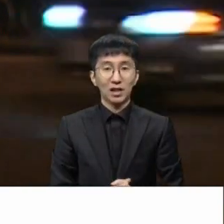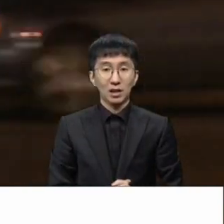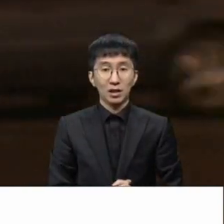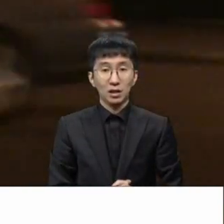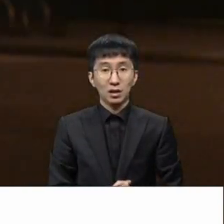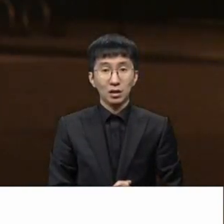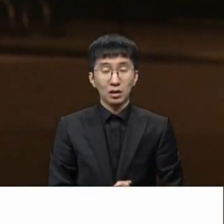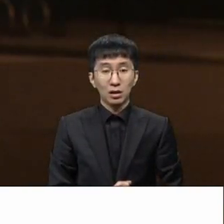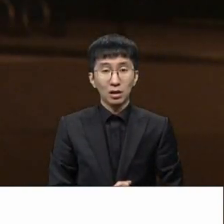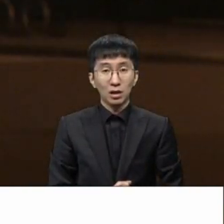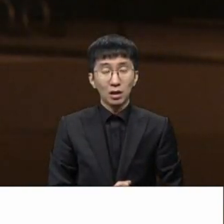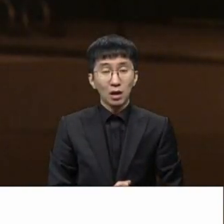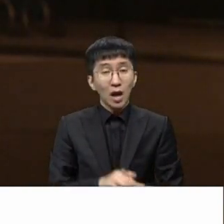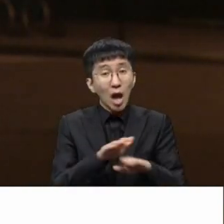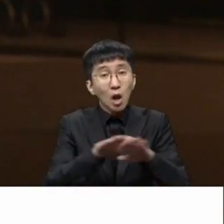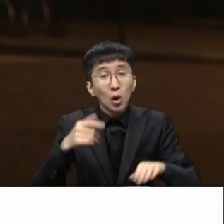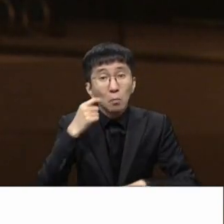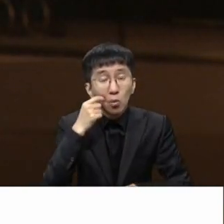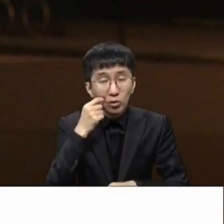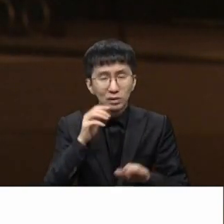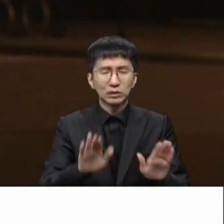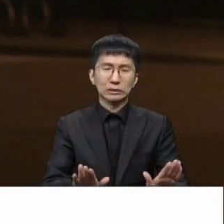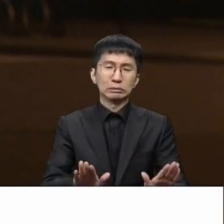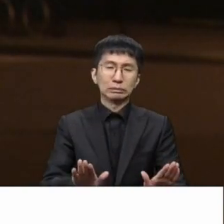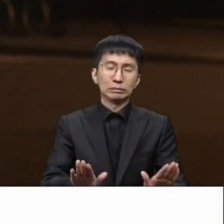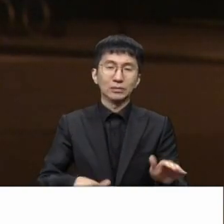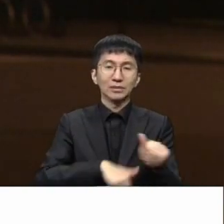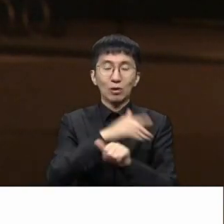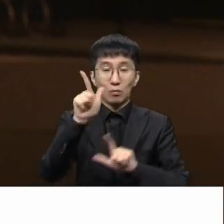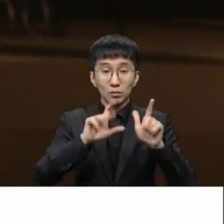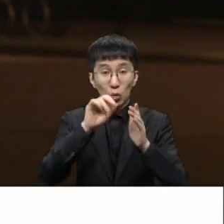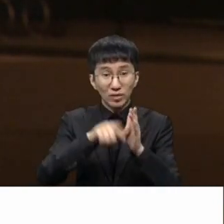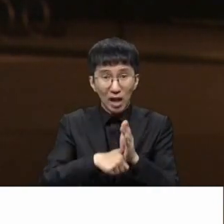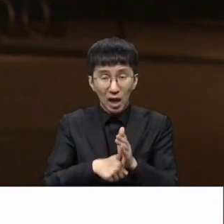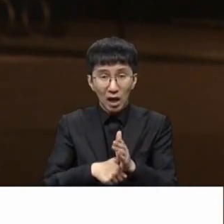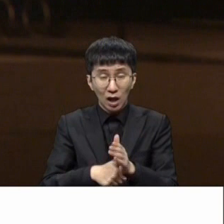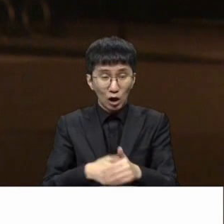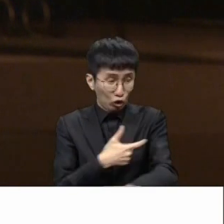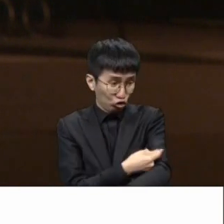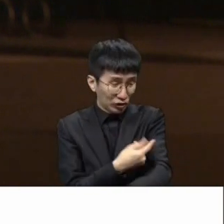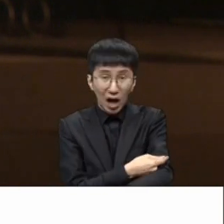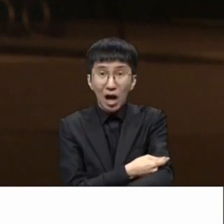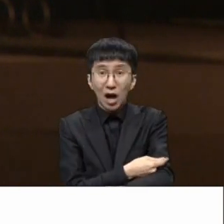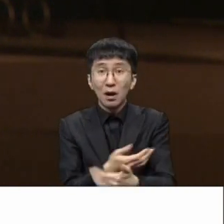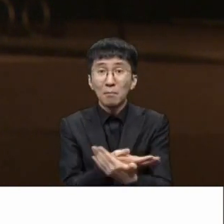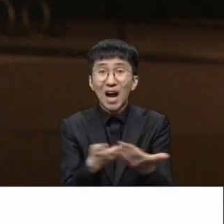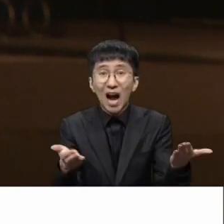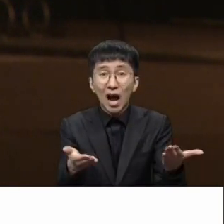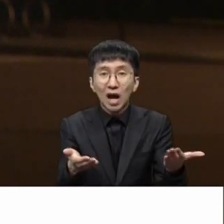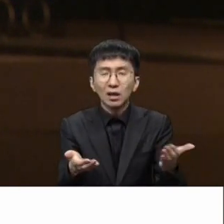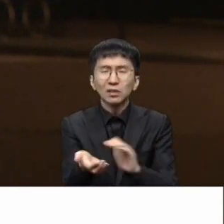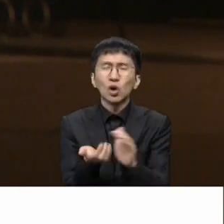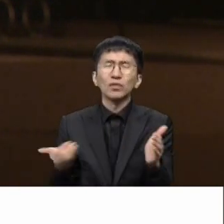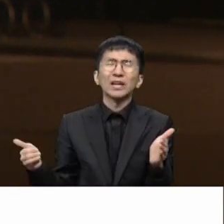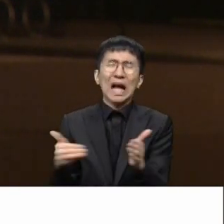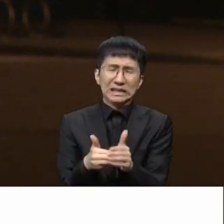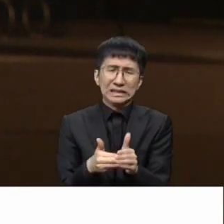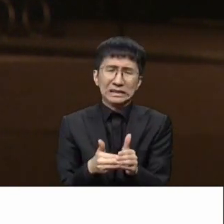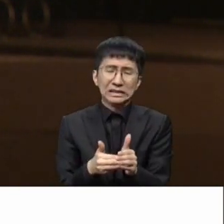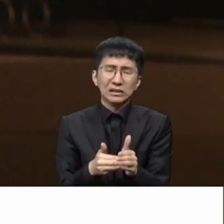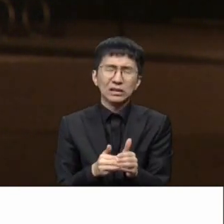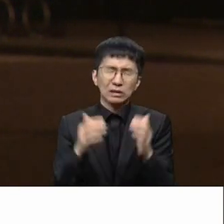사실상 통제불능의 코로나 위기를 맞고 있는 미국은 백신이 충분히 보급될 때까지 최악의 겨울을 날